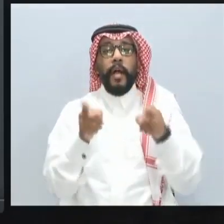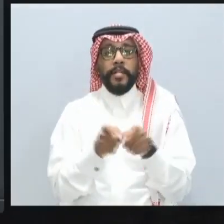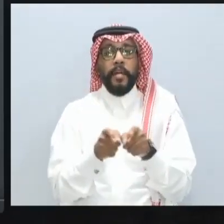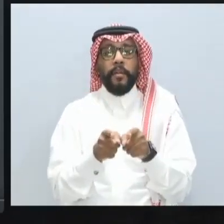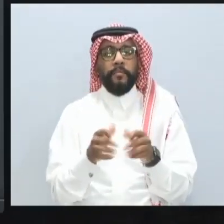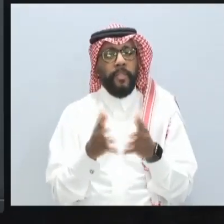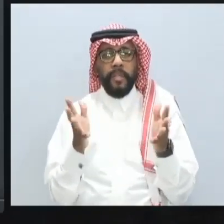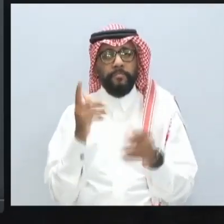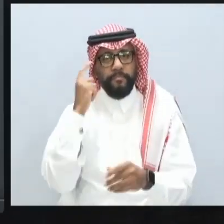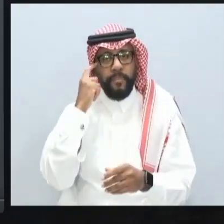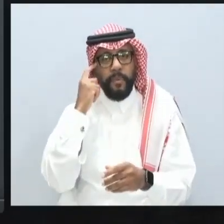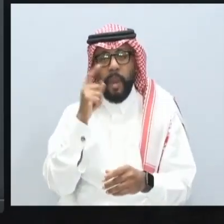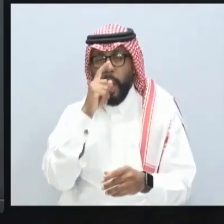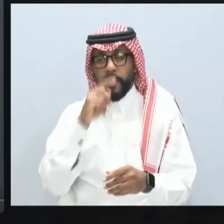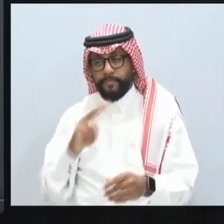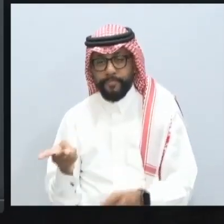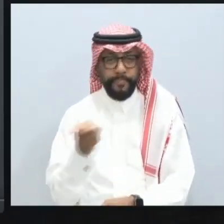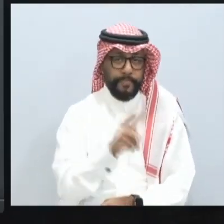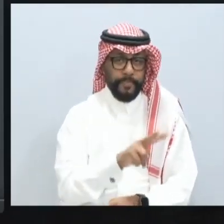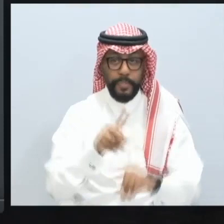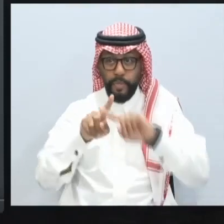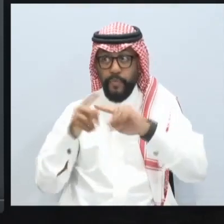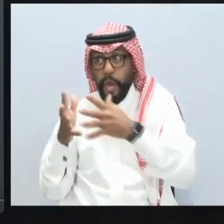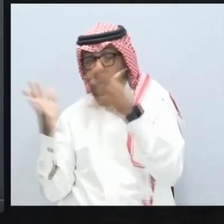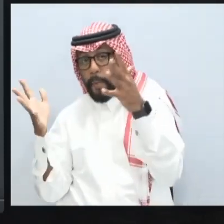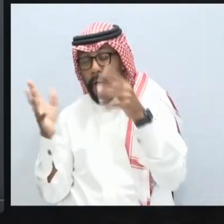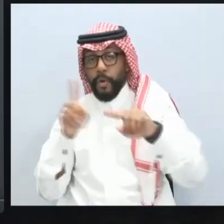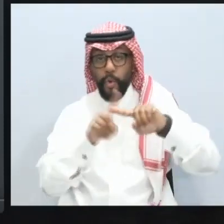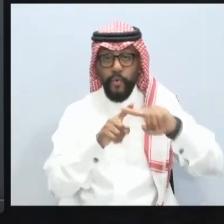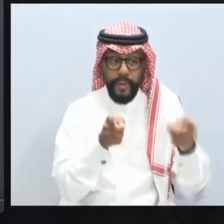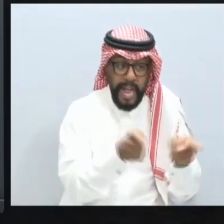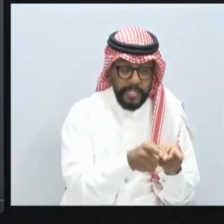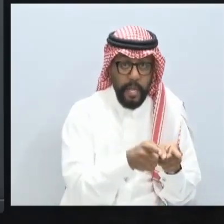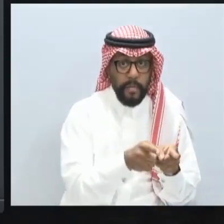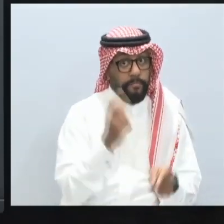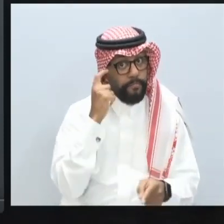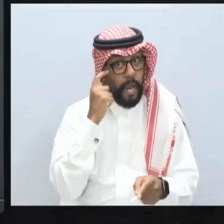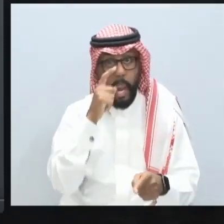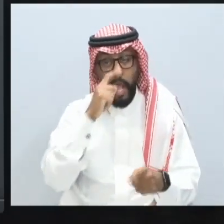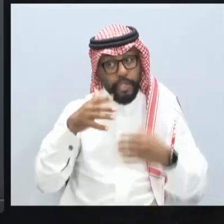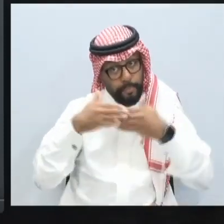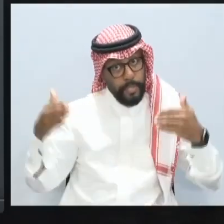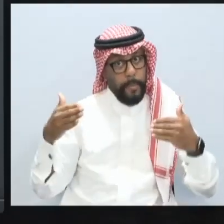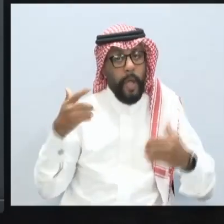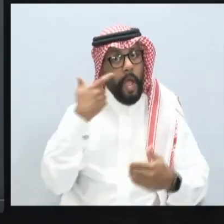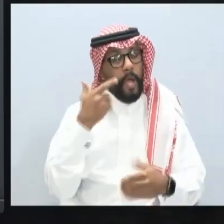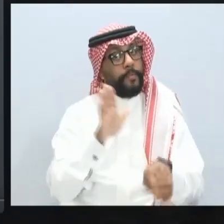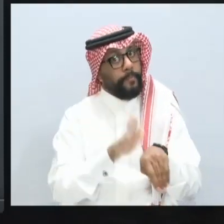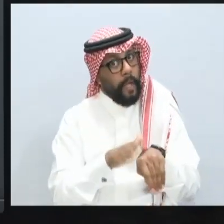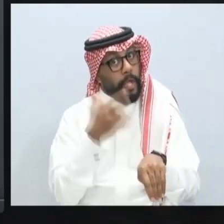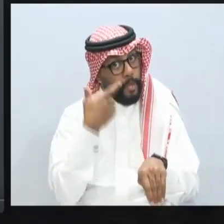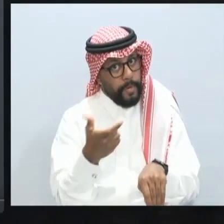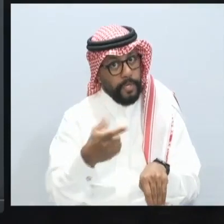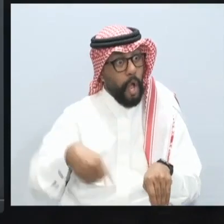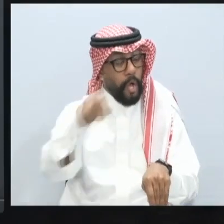ذكر هذا التقسيم لكي يفرق بين الاكبر والاصغر والا فهو عظيم ينبغي ان يتجنب فيحذر الانسان من قتل